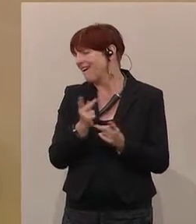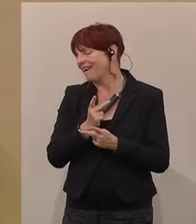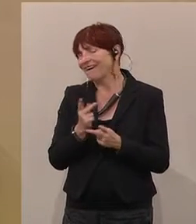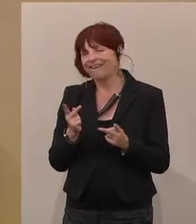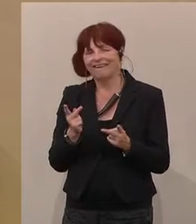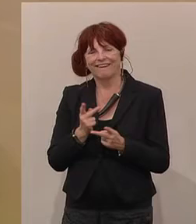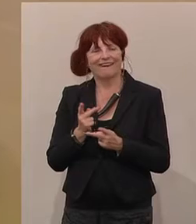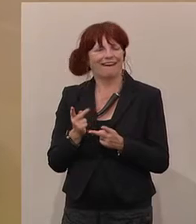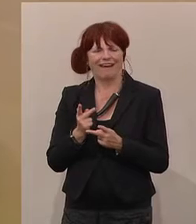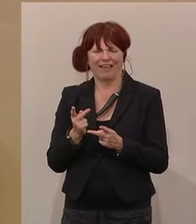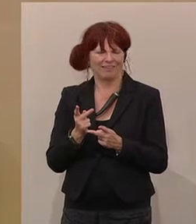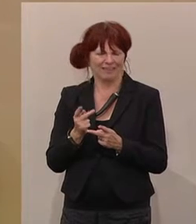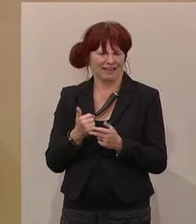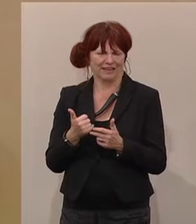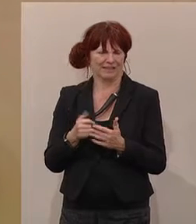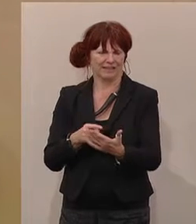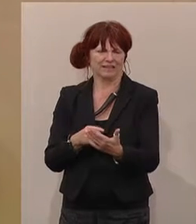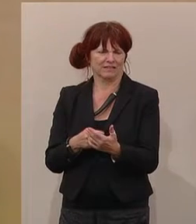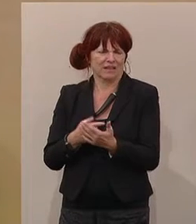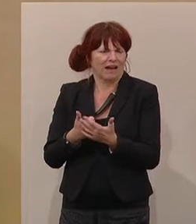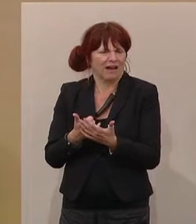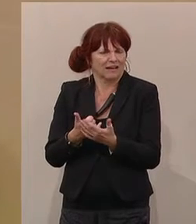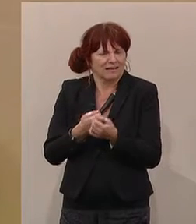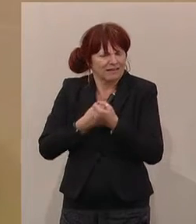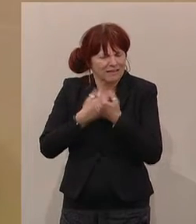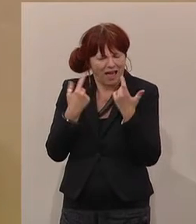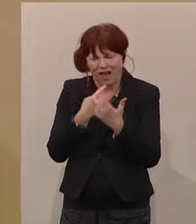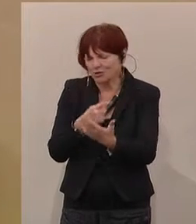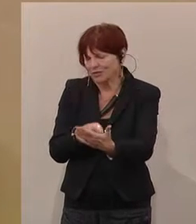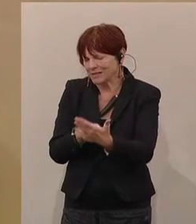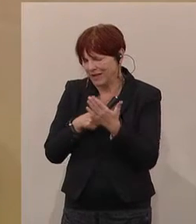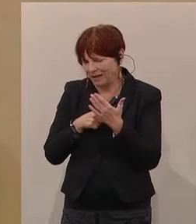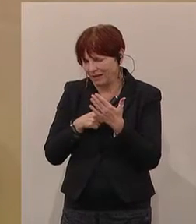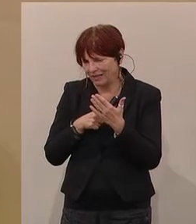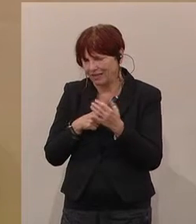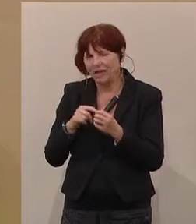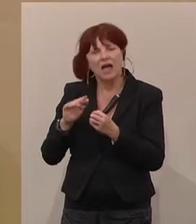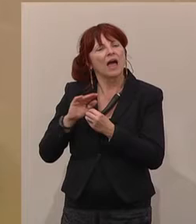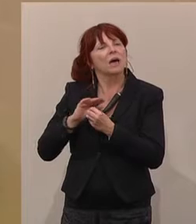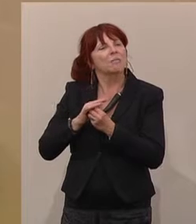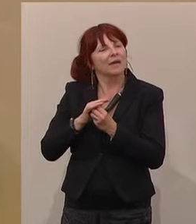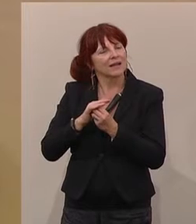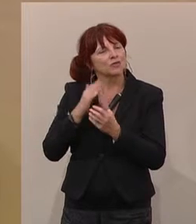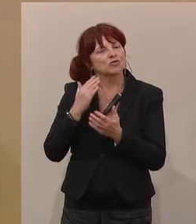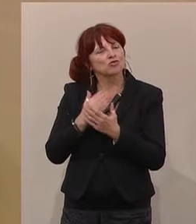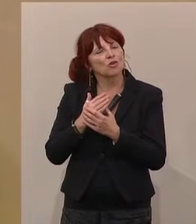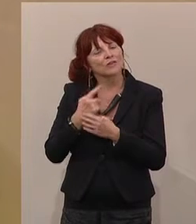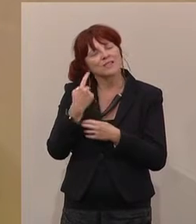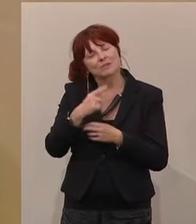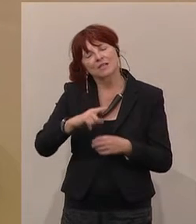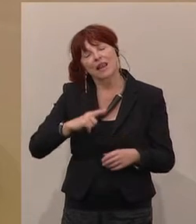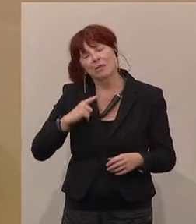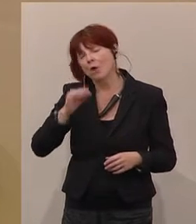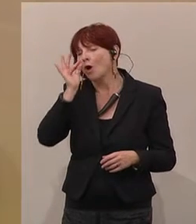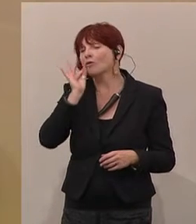Tragikomödie kann man es auch nennen, dass hier bei der Angelobung der Herr Bilz eben erfahren musste, dass die Frauen den Saal verlassen haben,